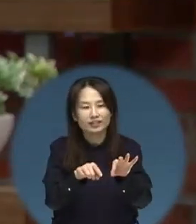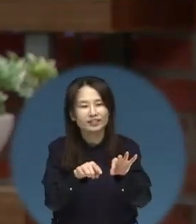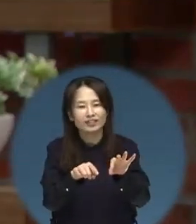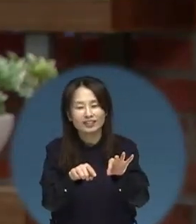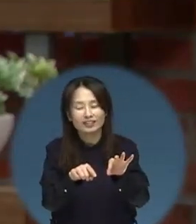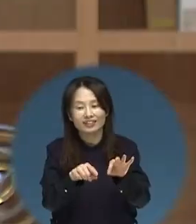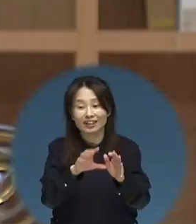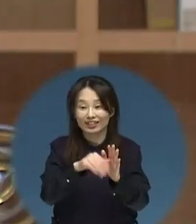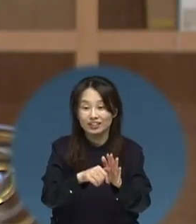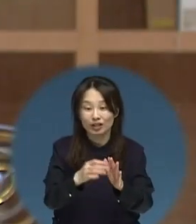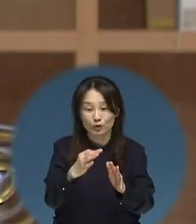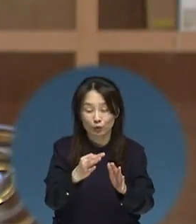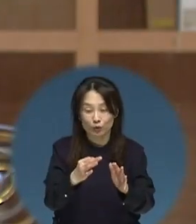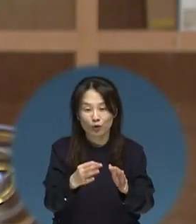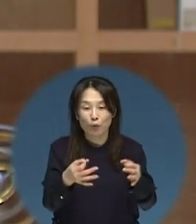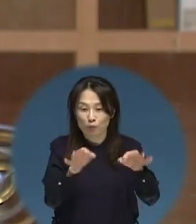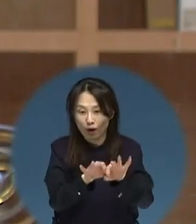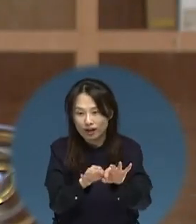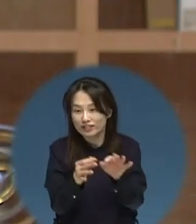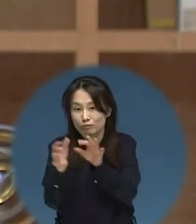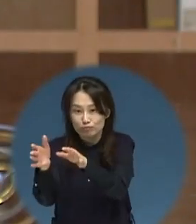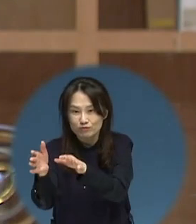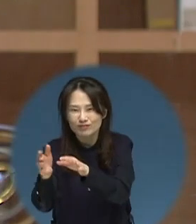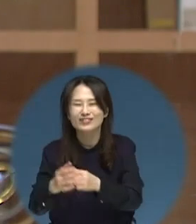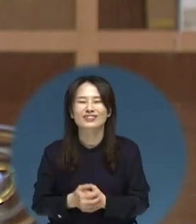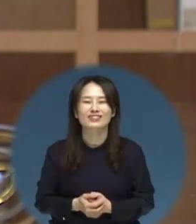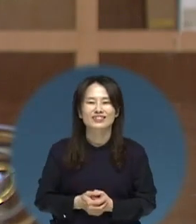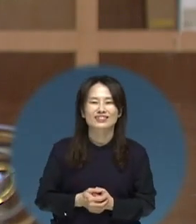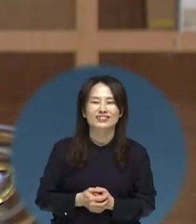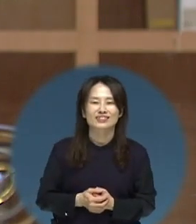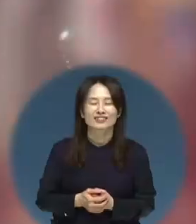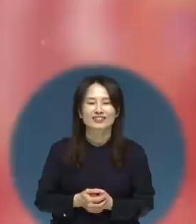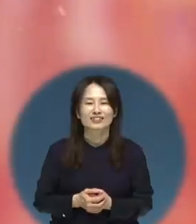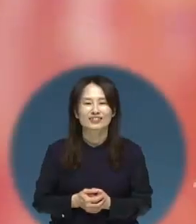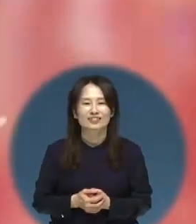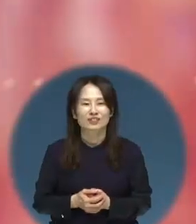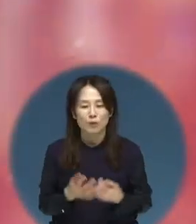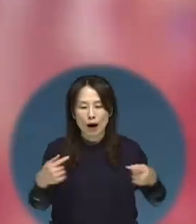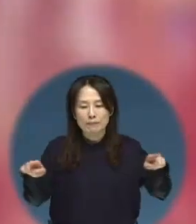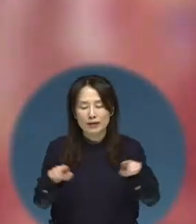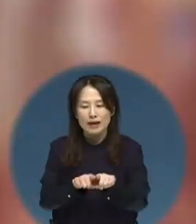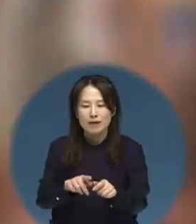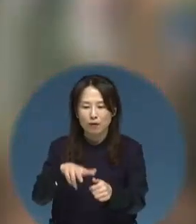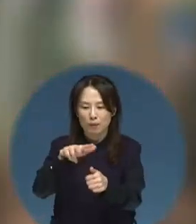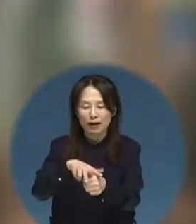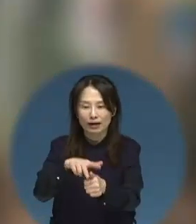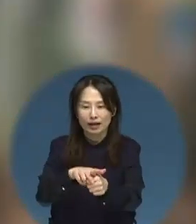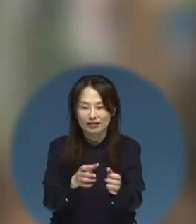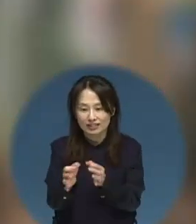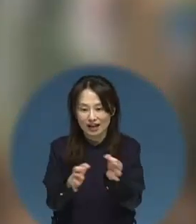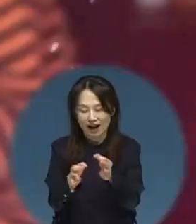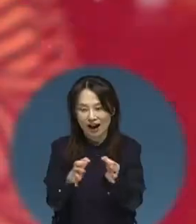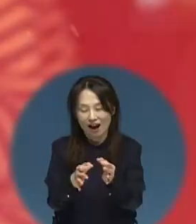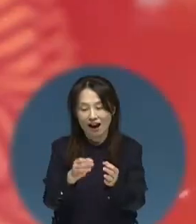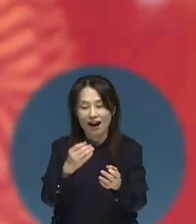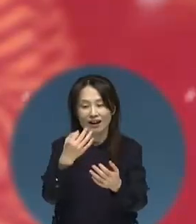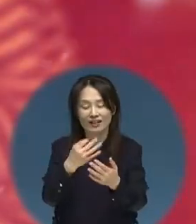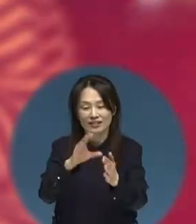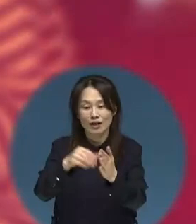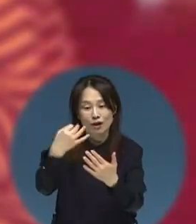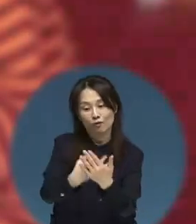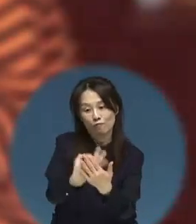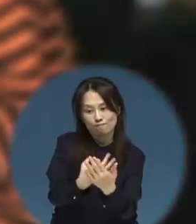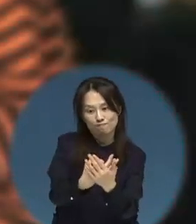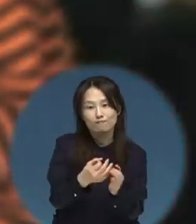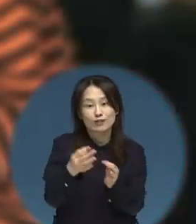기부를 하고 이제 그런 것들도 하고 있고 함께 후원자끼리 모여서 이제 장터를 열어서 재밌게 장터를 하기도 하고 그다음에 팝업